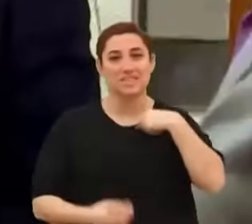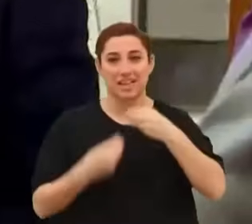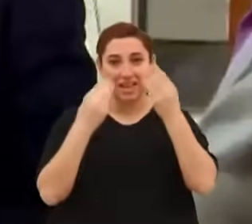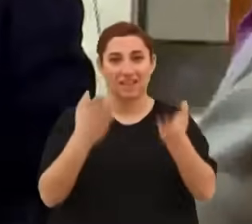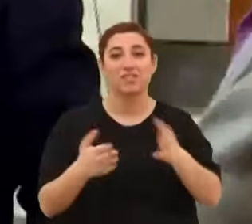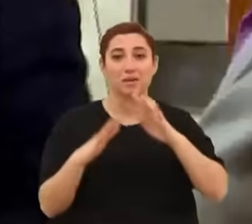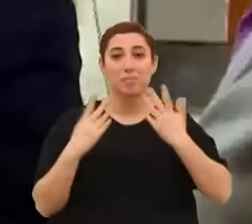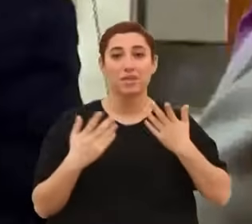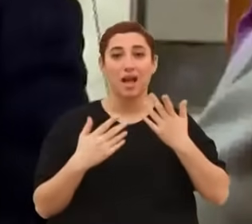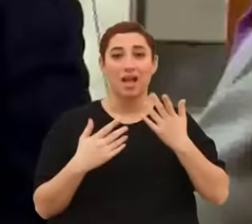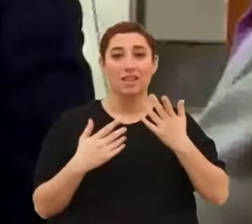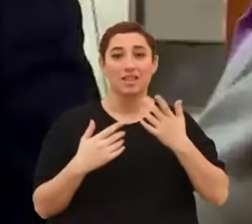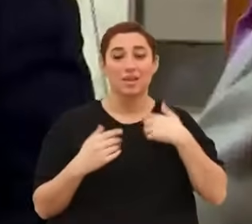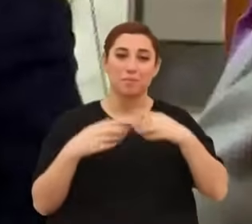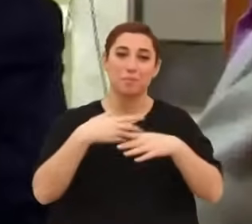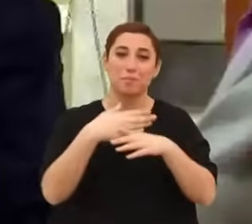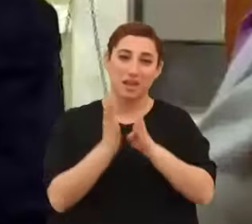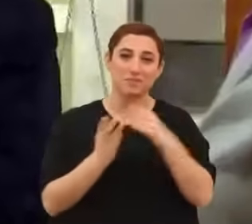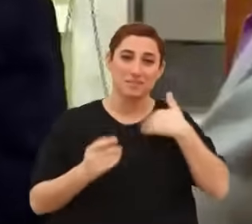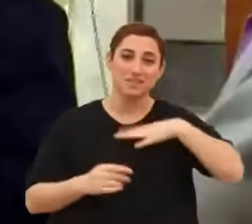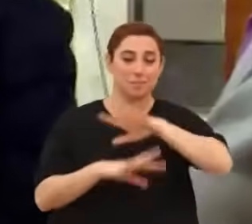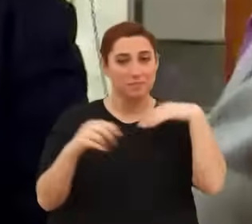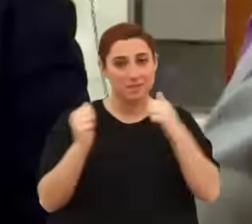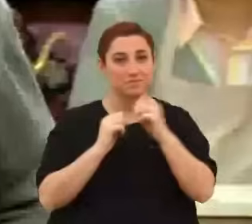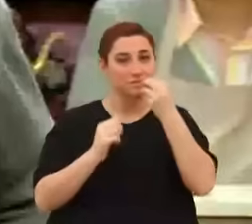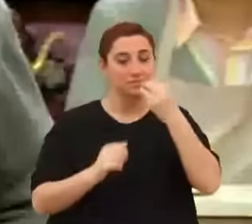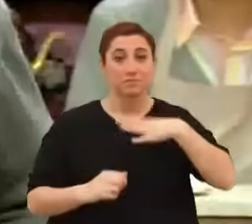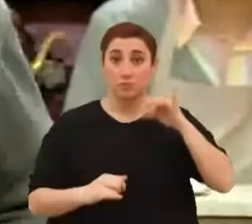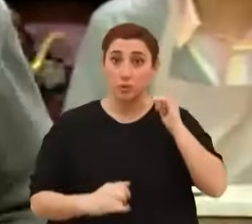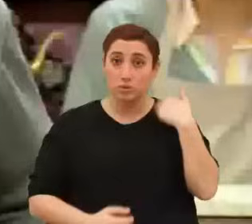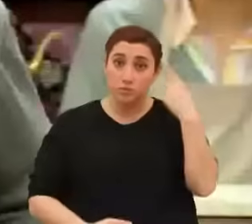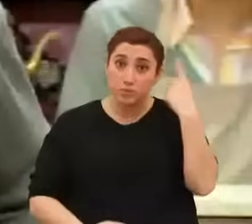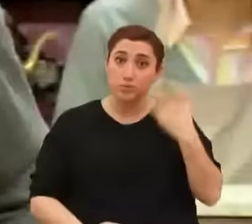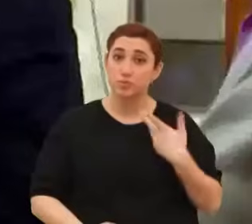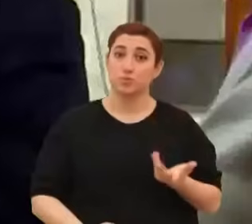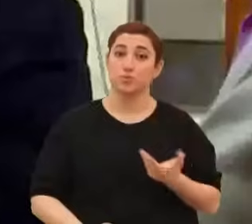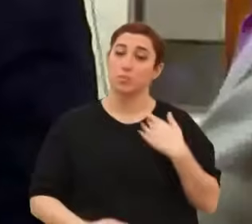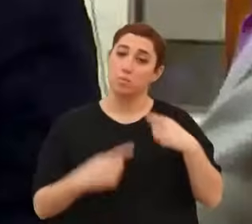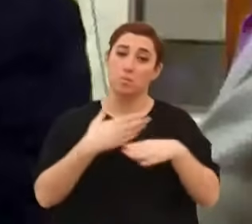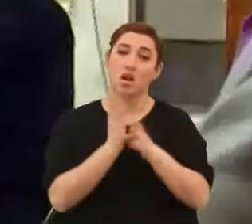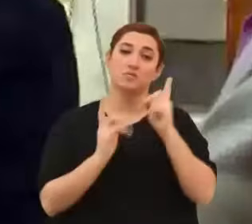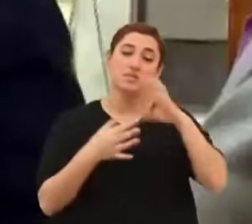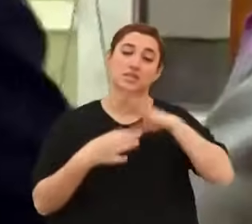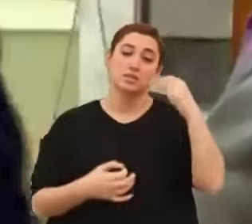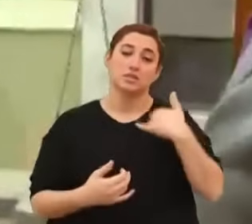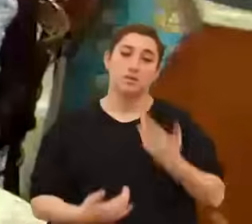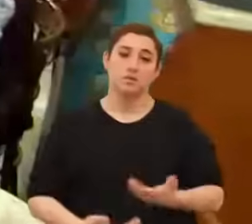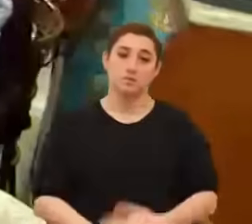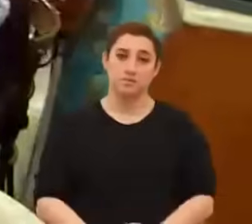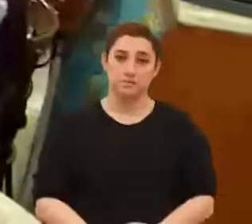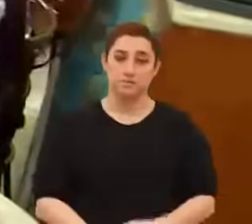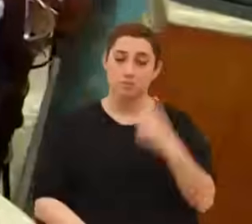getirdim. Yani paylaşayım istedim. Sizinle paylaşayım. Beraber yiyiniz dedim ya. Kötü mü ettim ya? Allah Allah. Ben paylaşımcı ruhuma sahip bir insanım